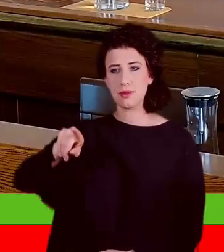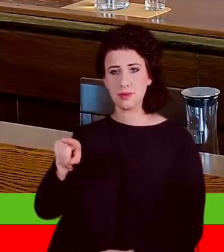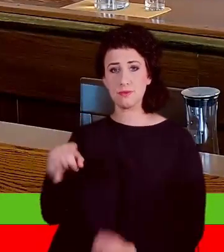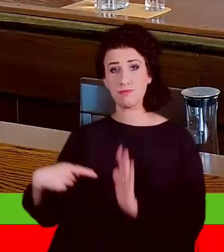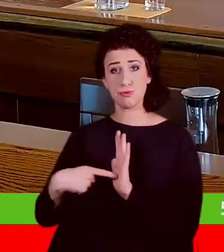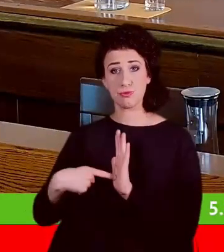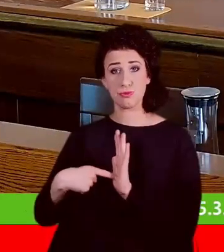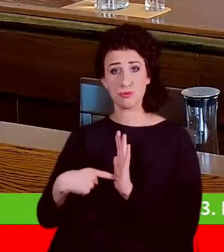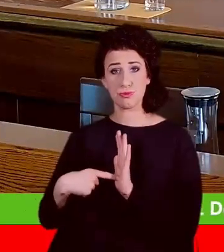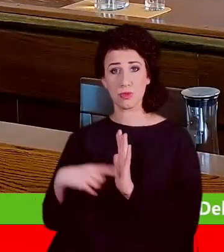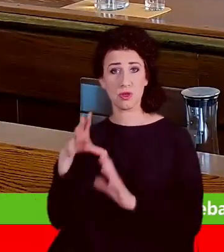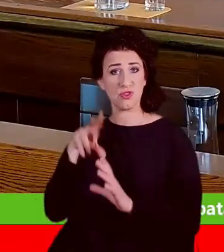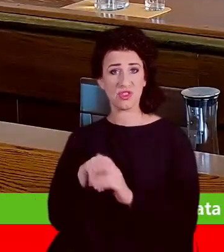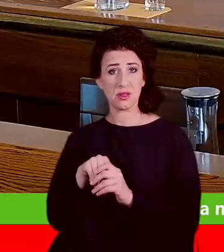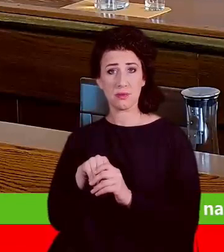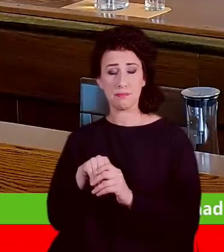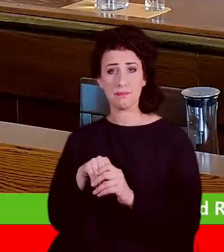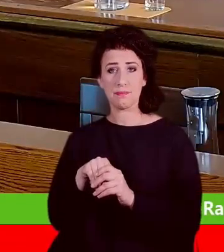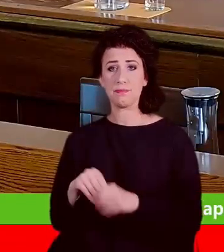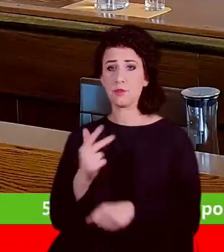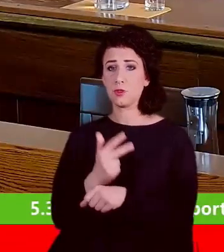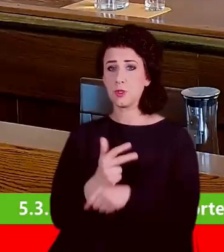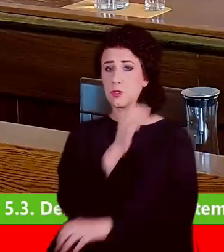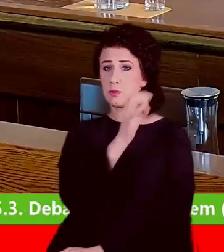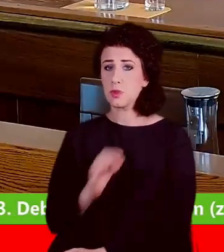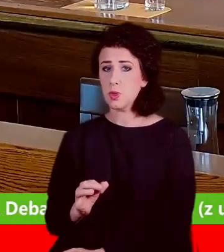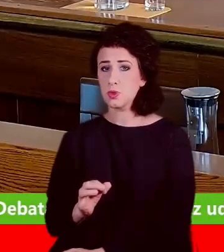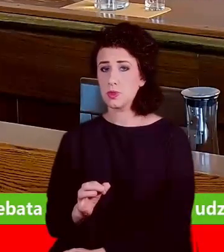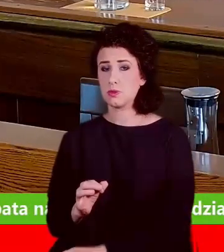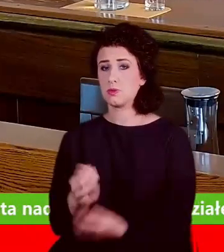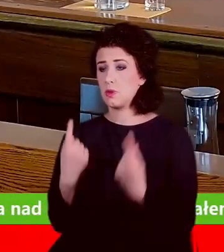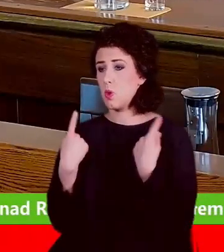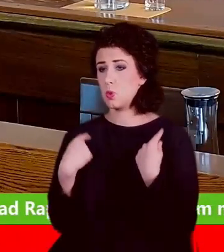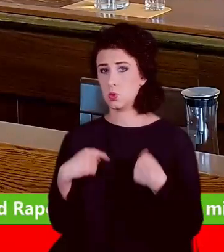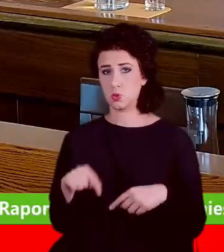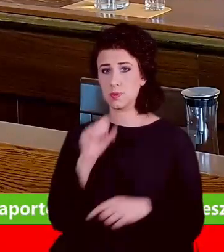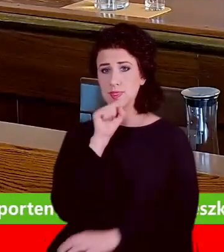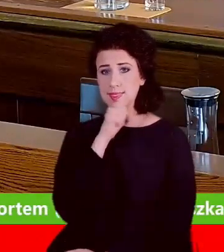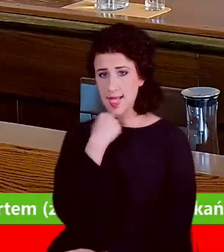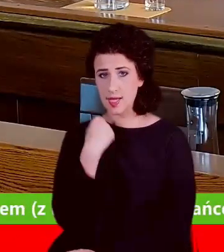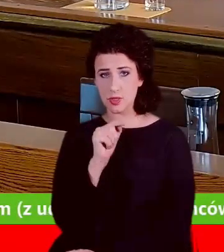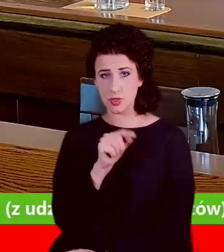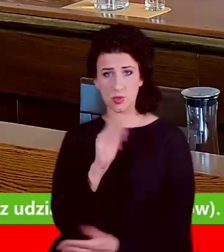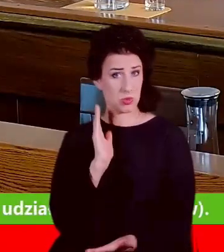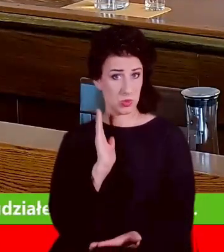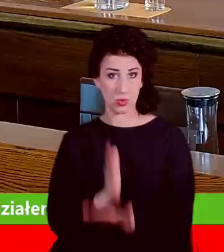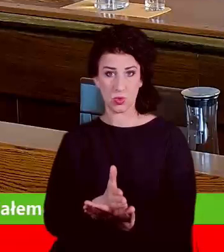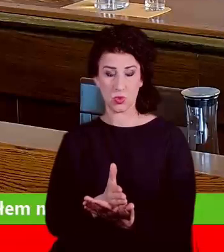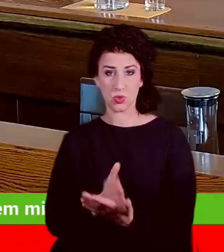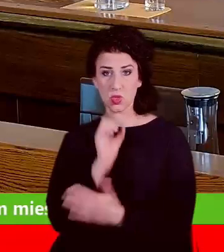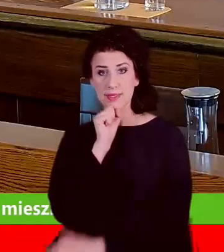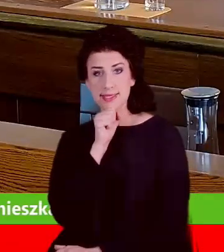że mamy tutaj już 30% osób starszych, 30% seniorów.